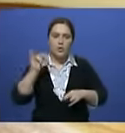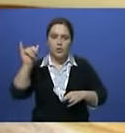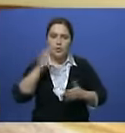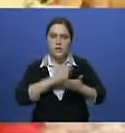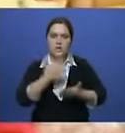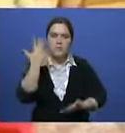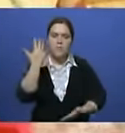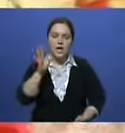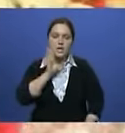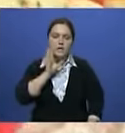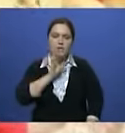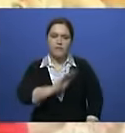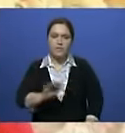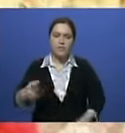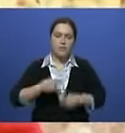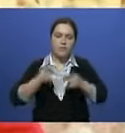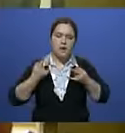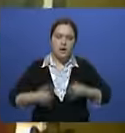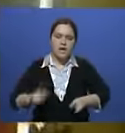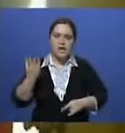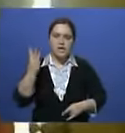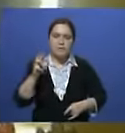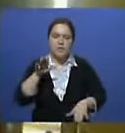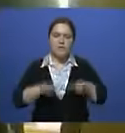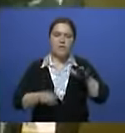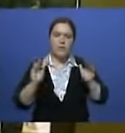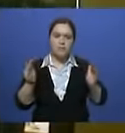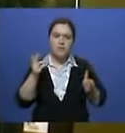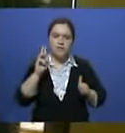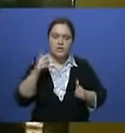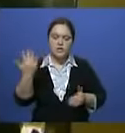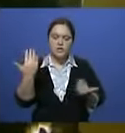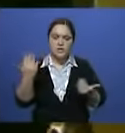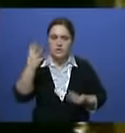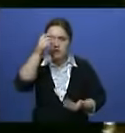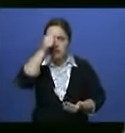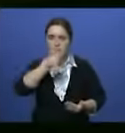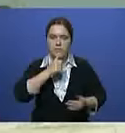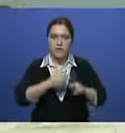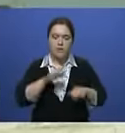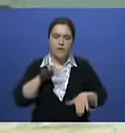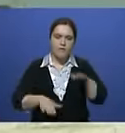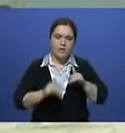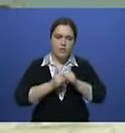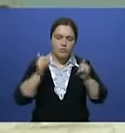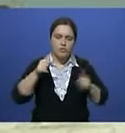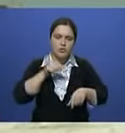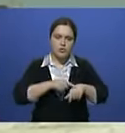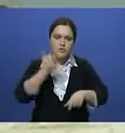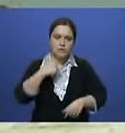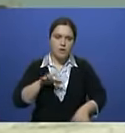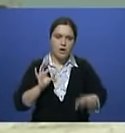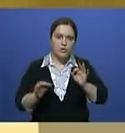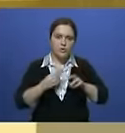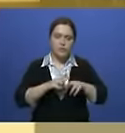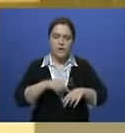мамой Пять дочек тройняшки родились весом меньше двух килограмов сейчас им 4 с по месяца они набрали вес и чувствуют себя хорошо